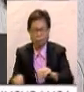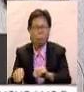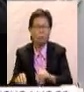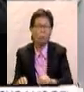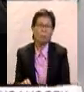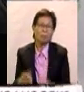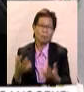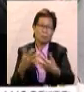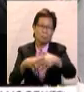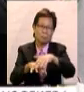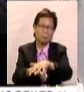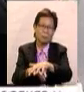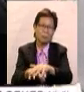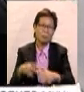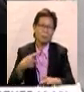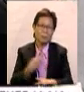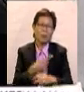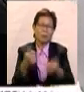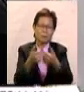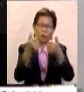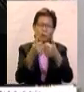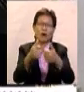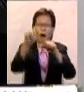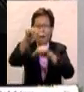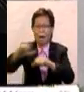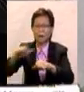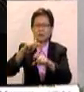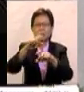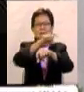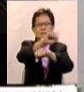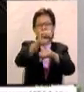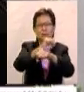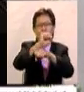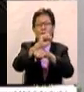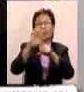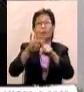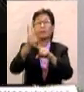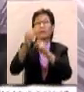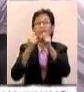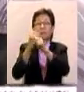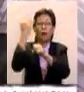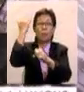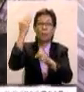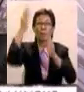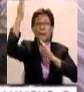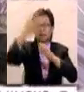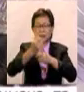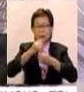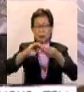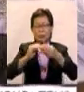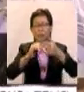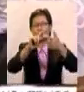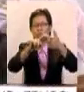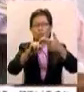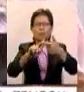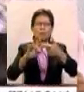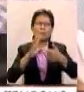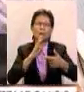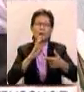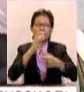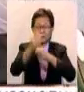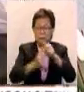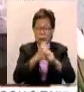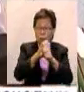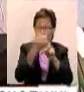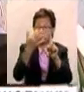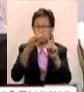kami. Kejohanan Asia di Singapura September tahun lalu, Malaysia menduduki tempat kedua. Syafazliana berkata